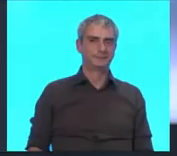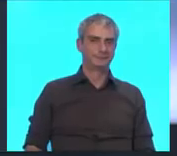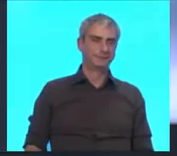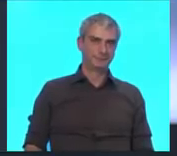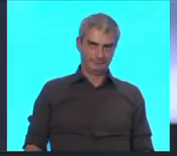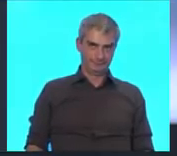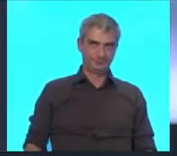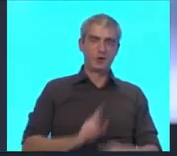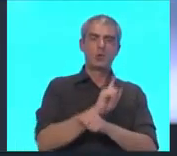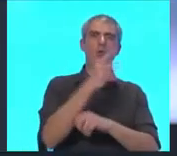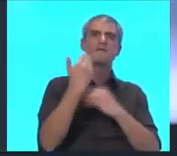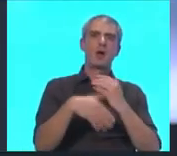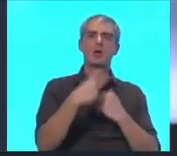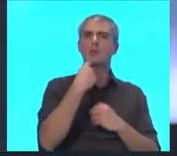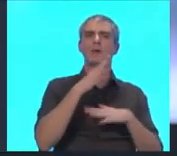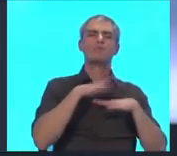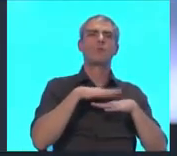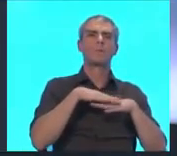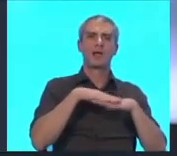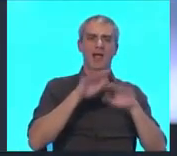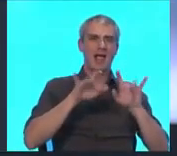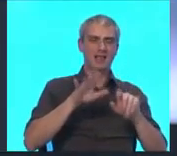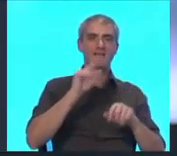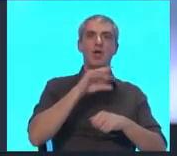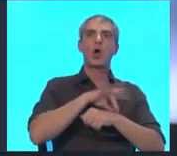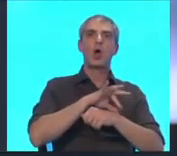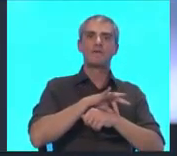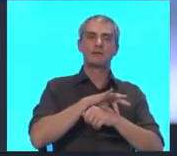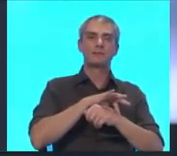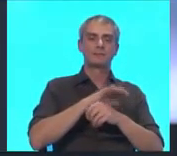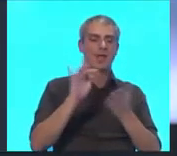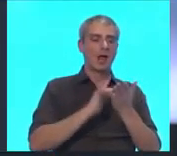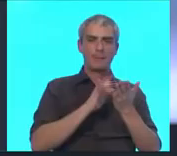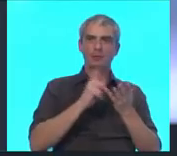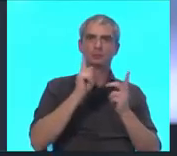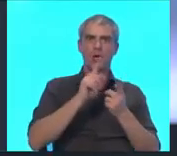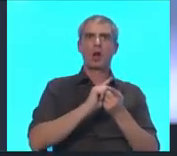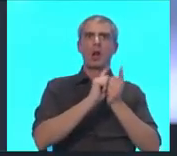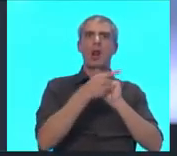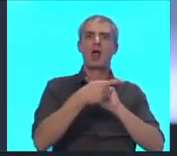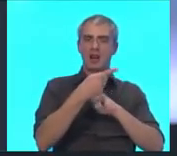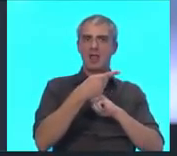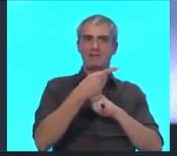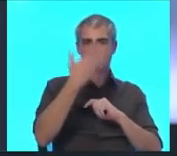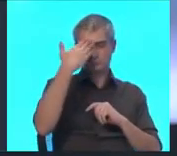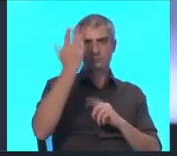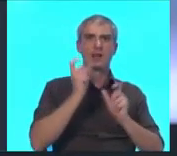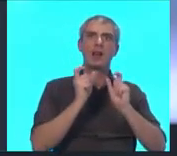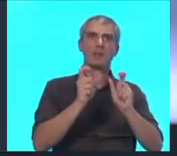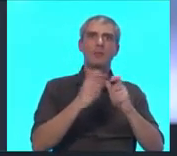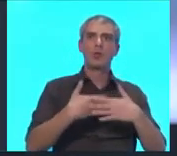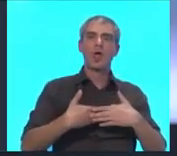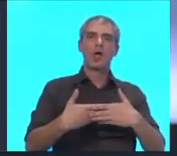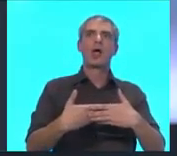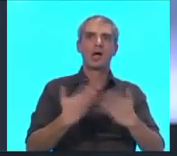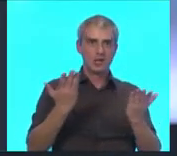בתקופה האחרונה טוענים מומחי ההייטק ואפילו רופאים כי אפליקציות יכולות להחליף את האמצעים המוכרים למניעת הריון.